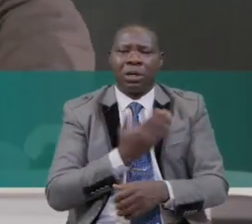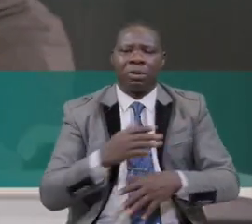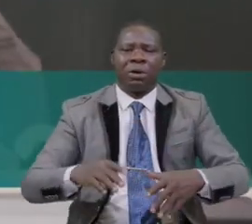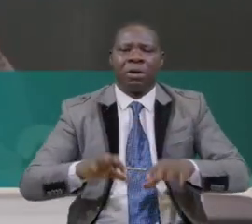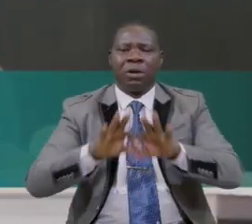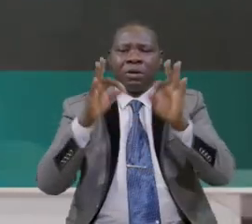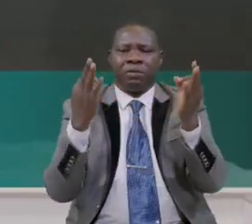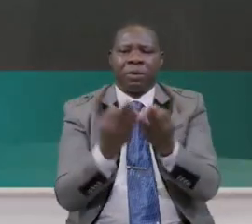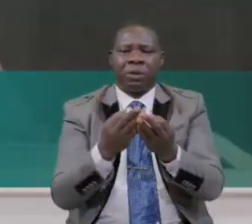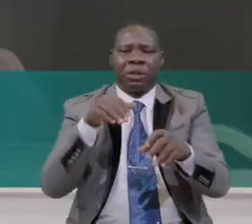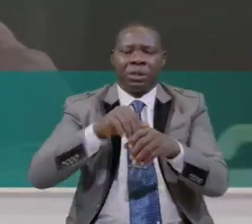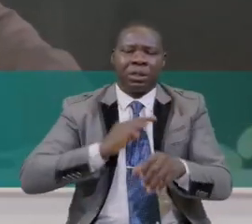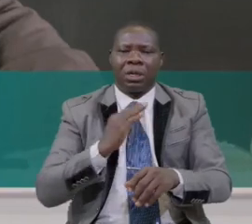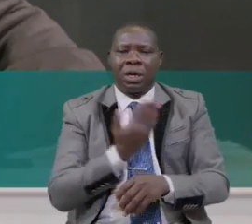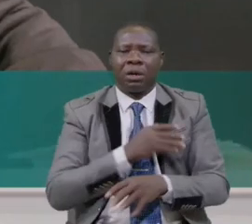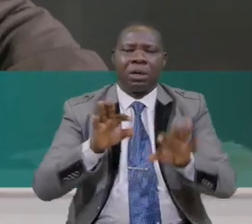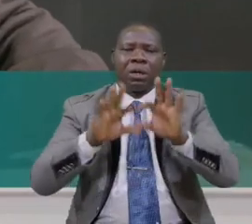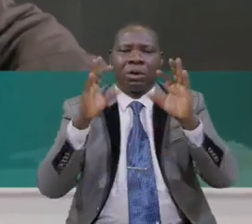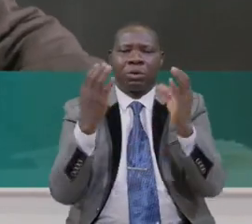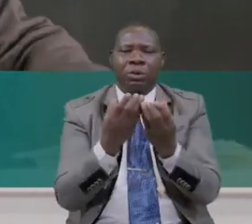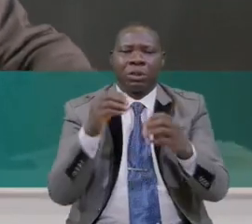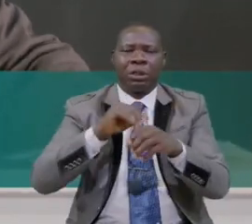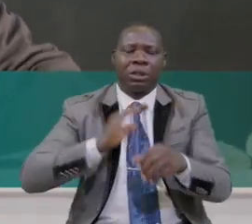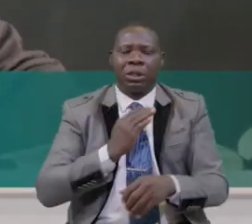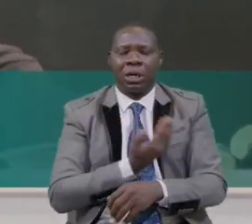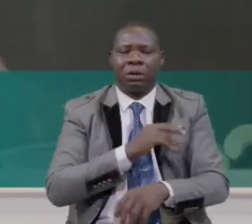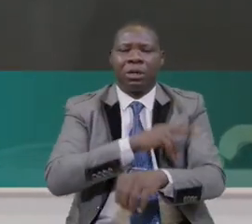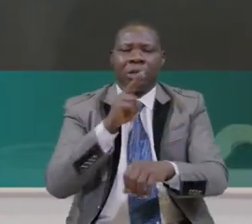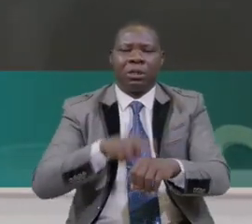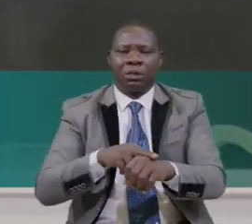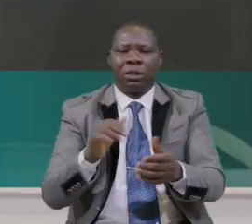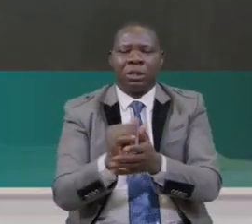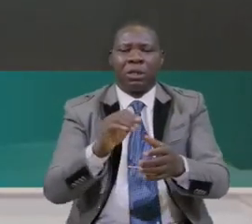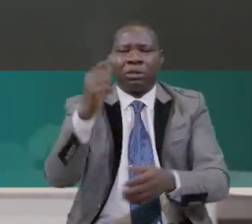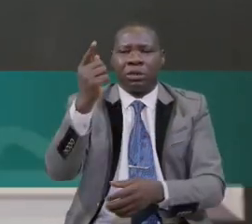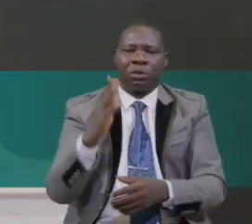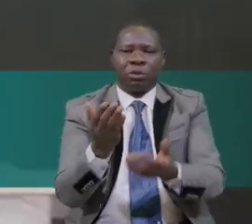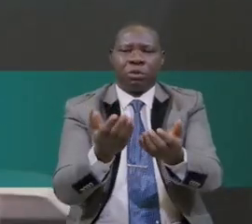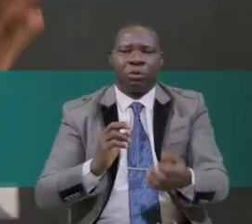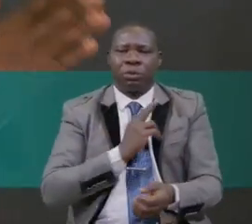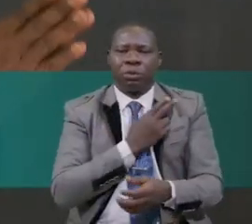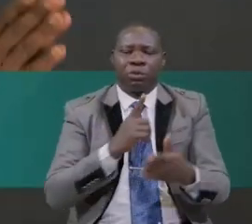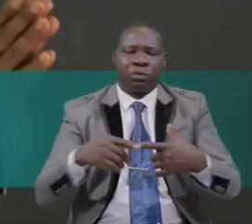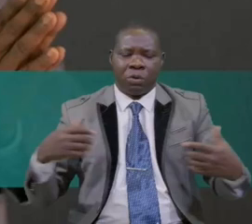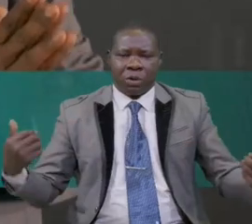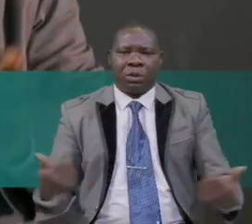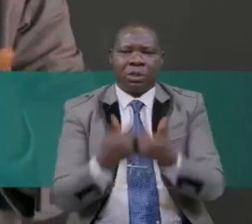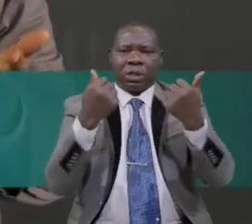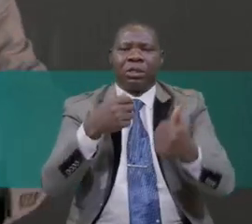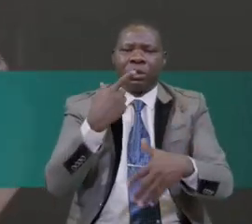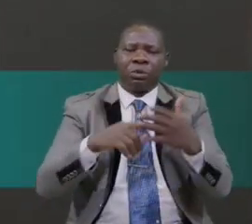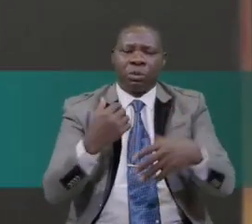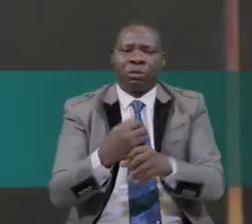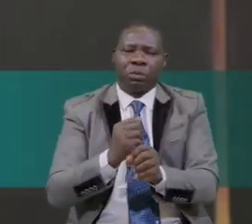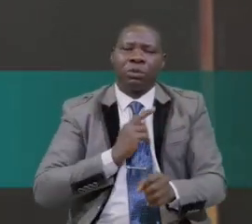famille, dans la communauté, dans notre nation, que Dieu veut que nous fassions. Qu'est-ce qui nous arrive